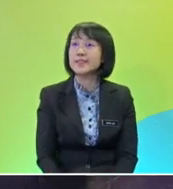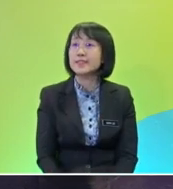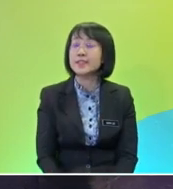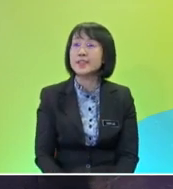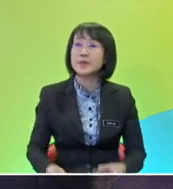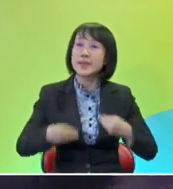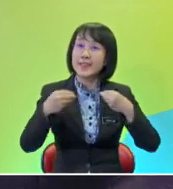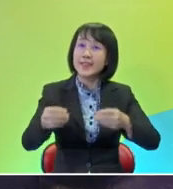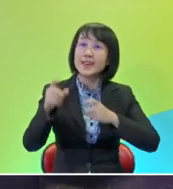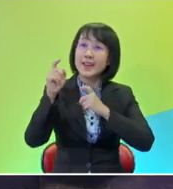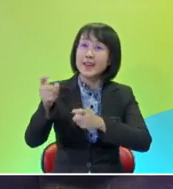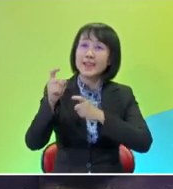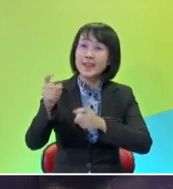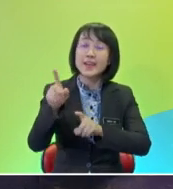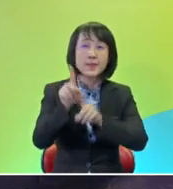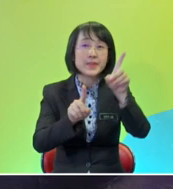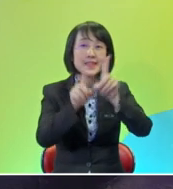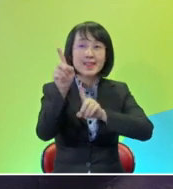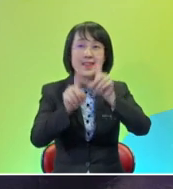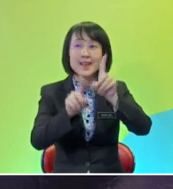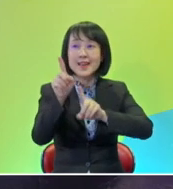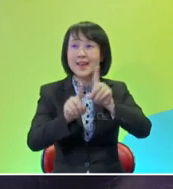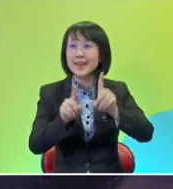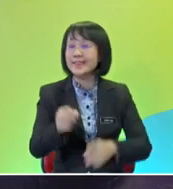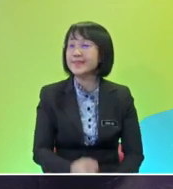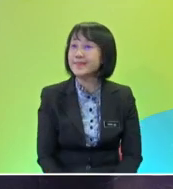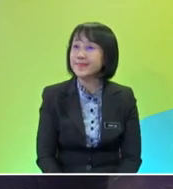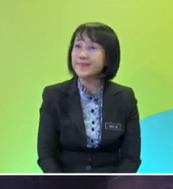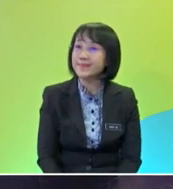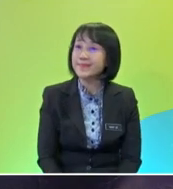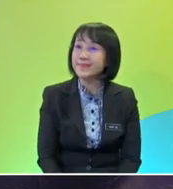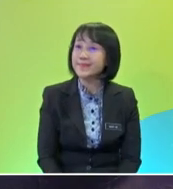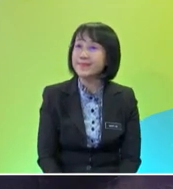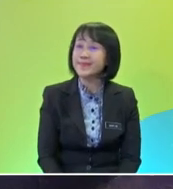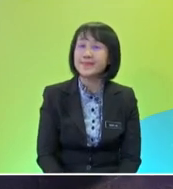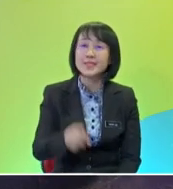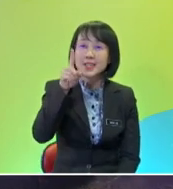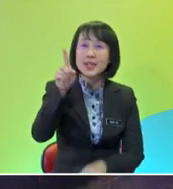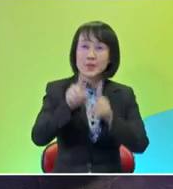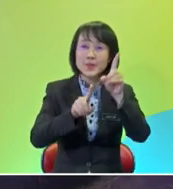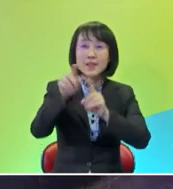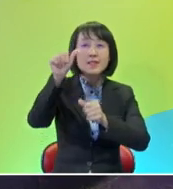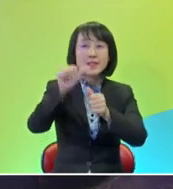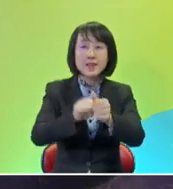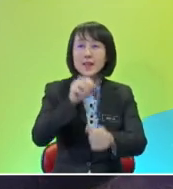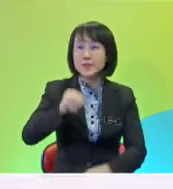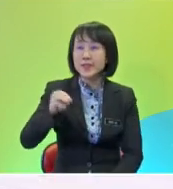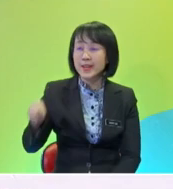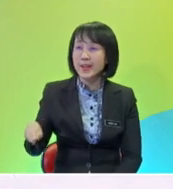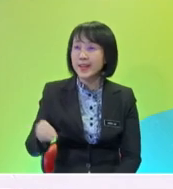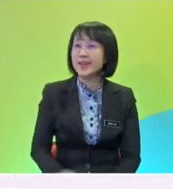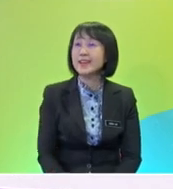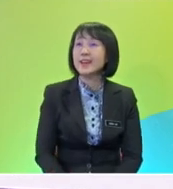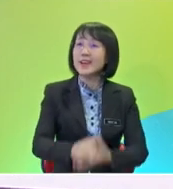anugerahkan bintang pada setiap adik-adik yang ada. Wow. Jadi kita anugerah satu bintang pada setiap adik-adik. Wah,